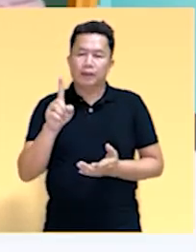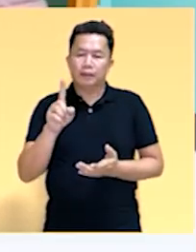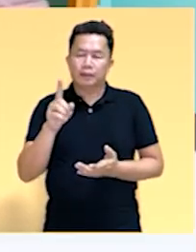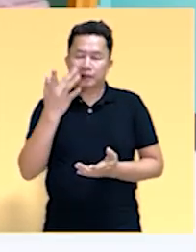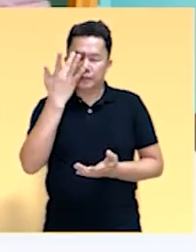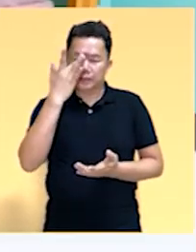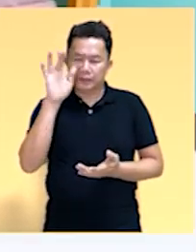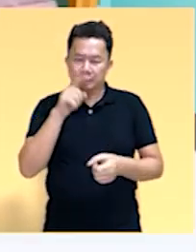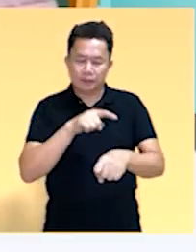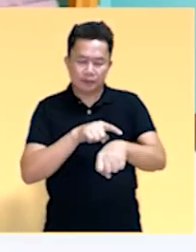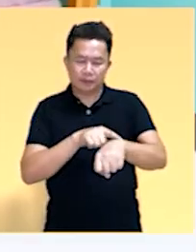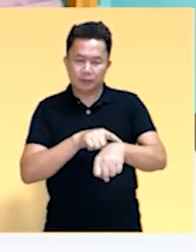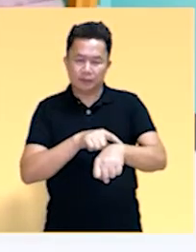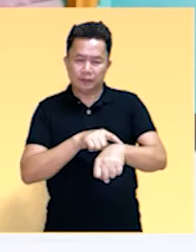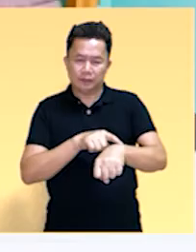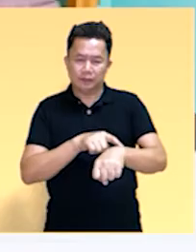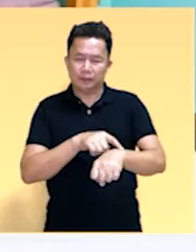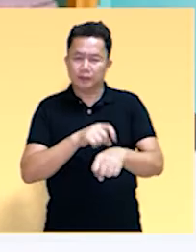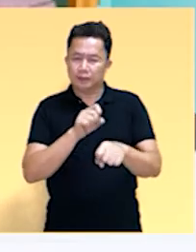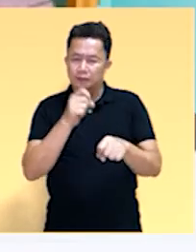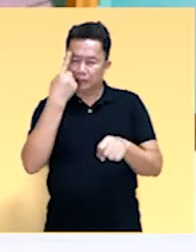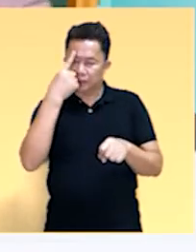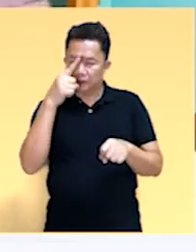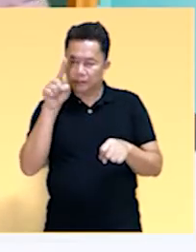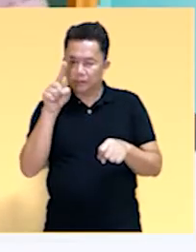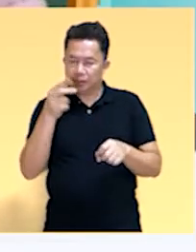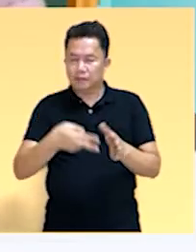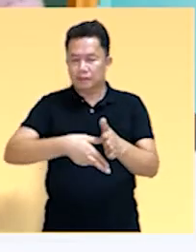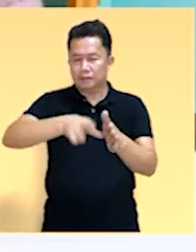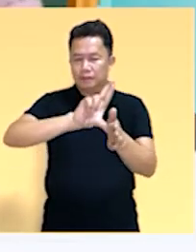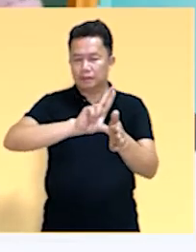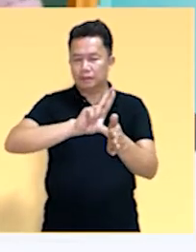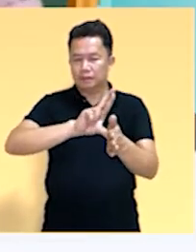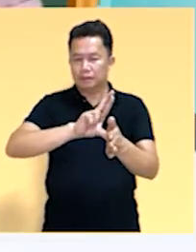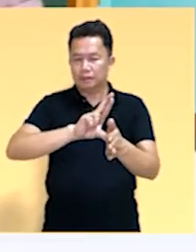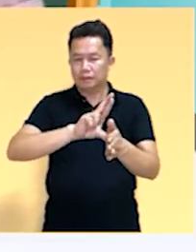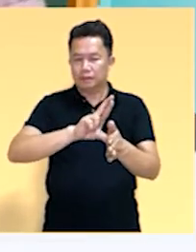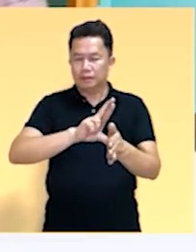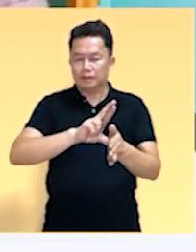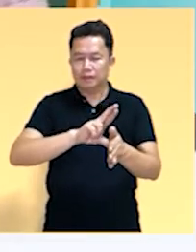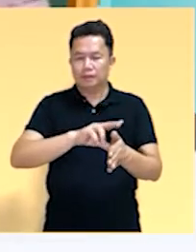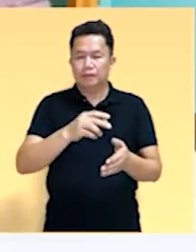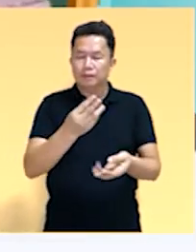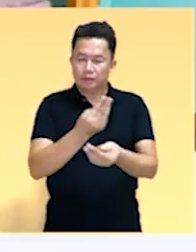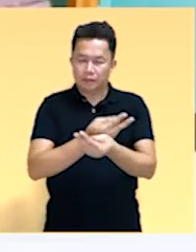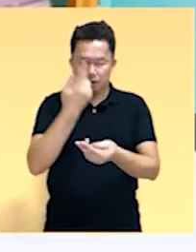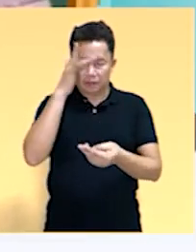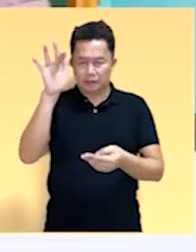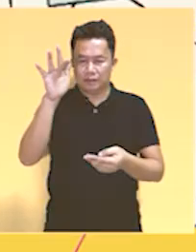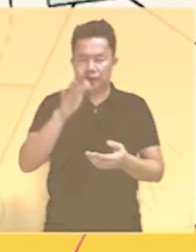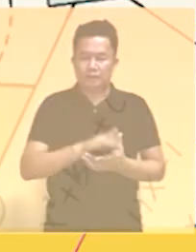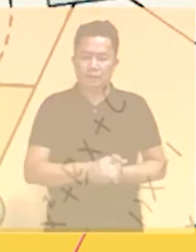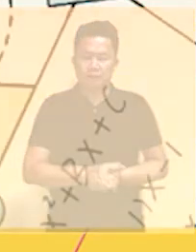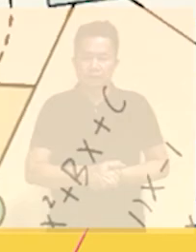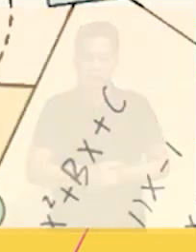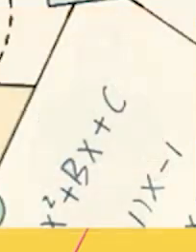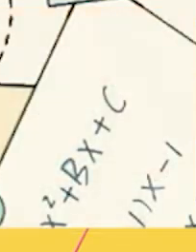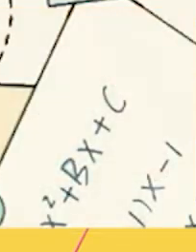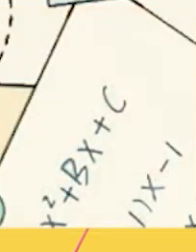Isa na namang matalino time para sa inyo sa pagbabalik ng Mathalino!